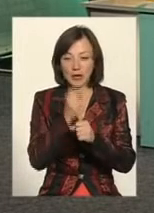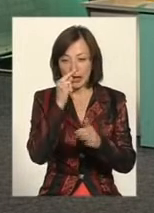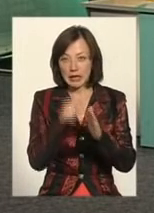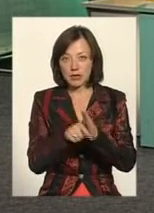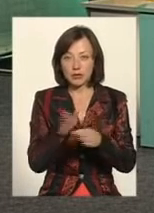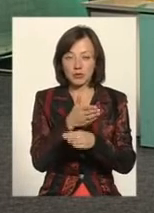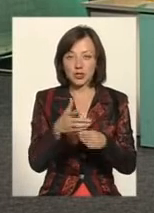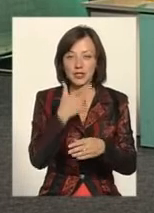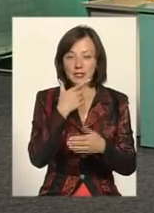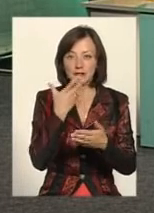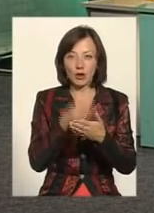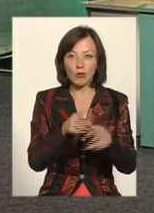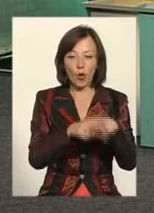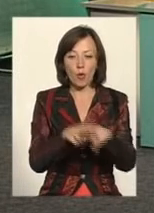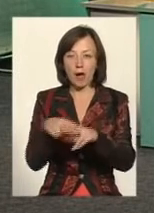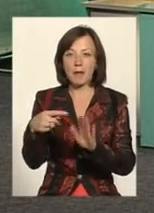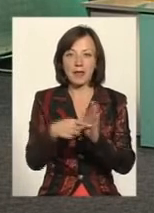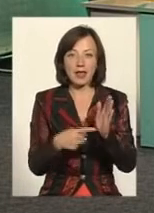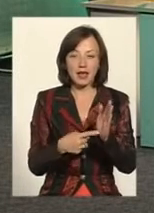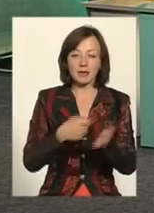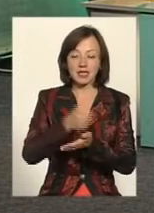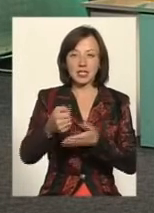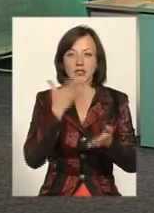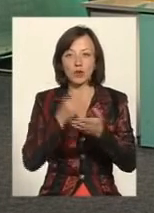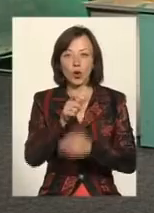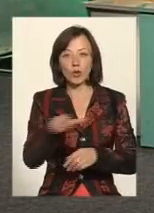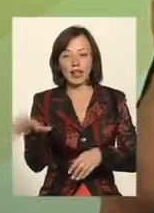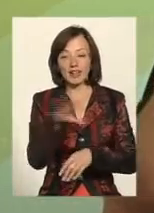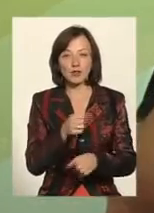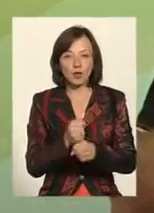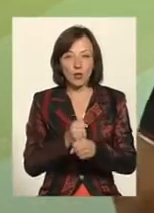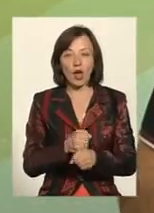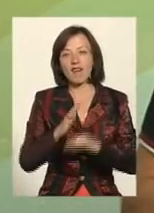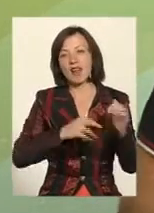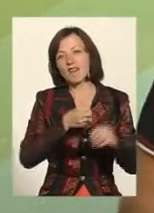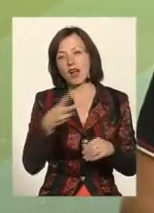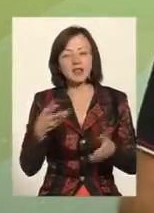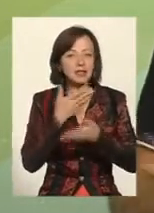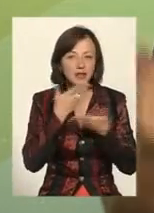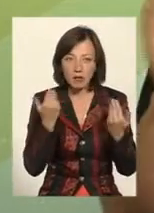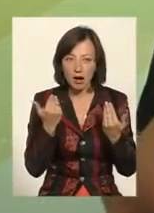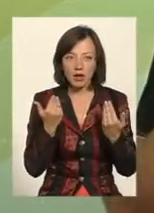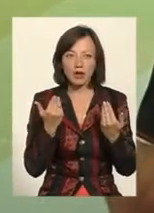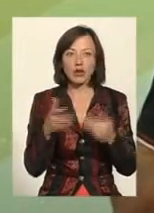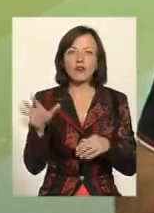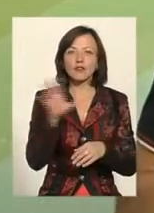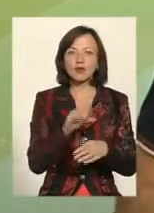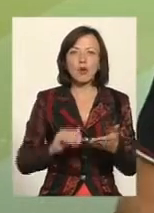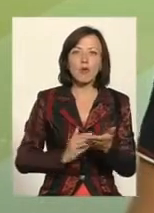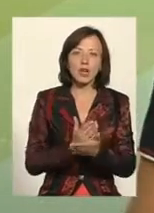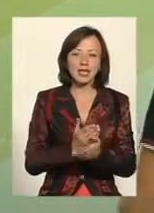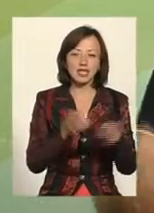далі між своїми кумами, діляться, призначають своїх людей на всі посади, кваліфікації немає, всюди